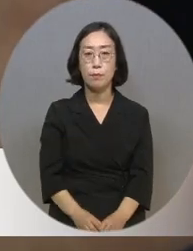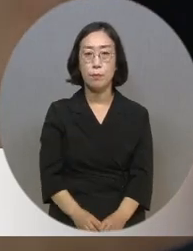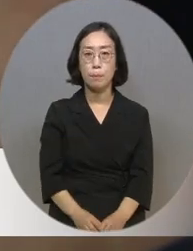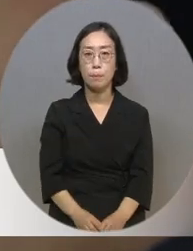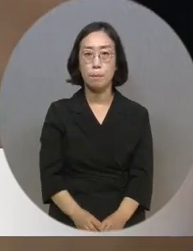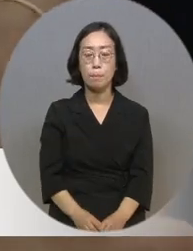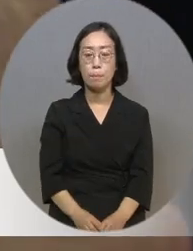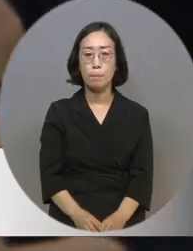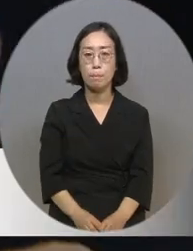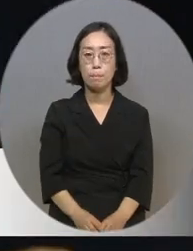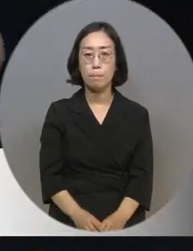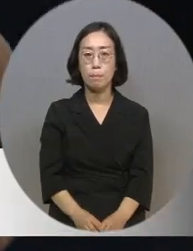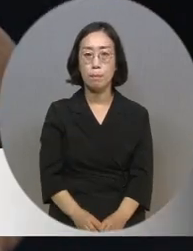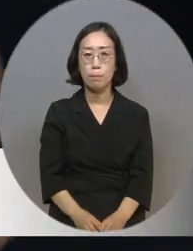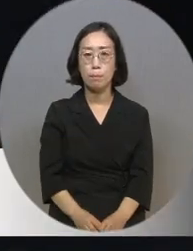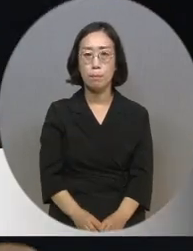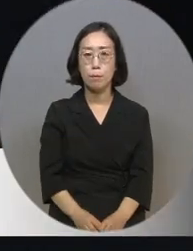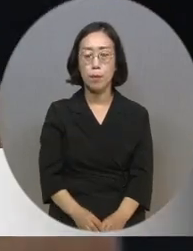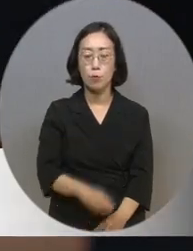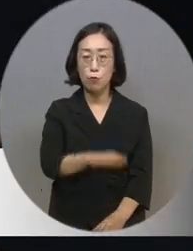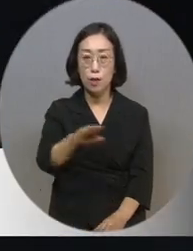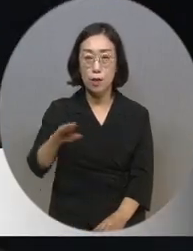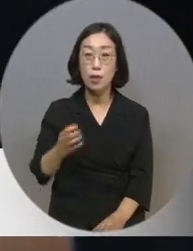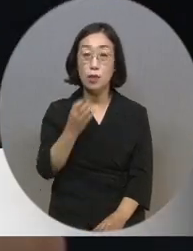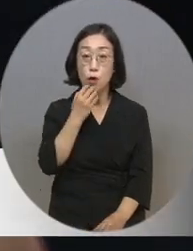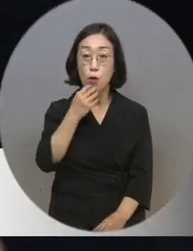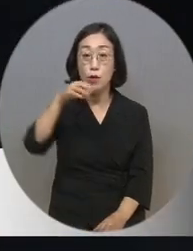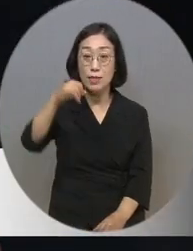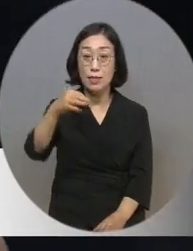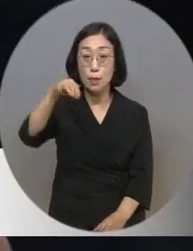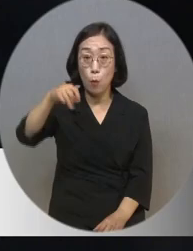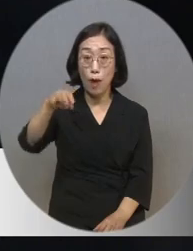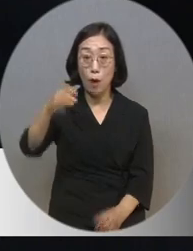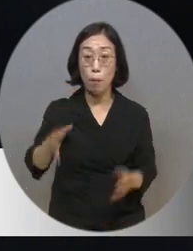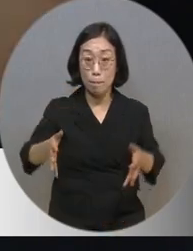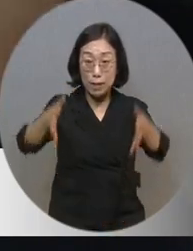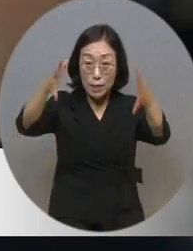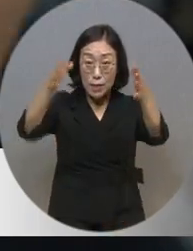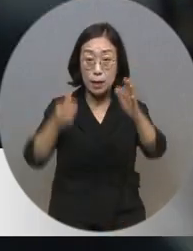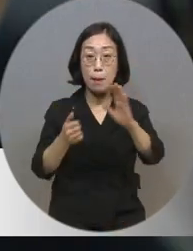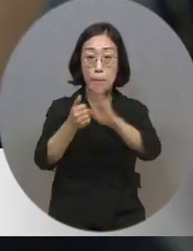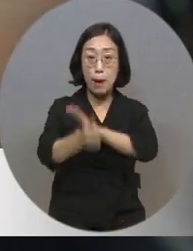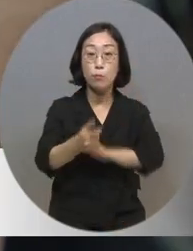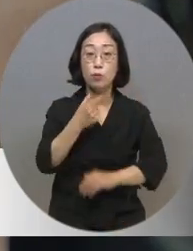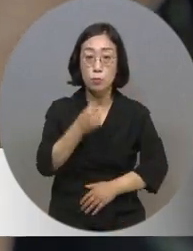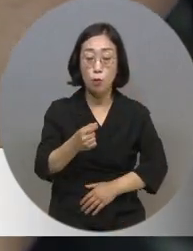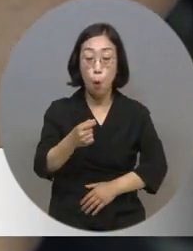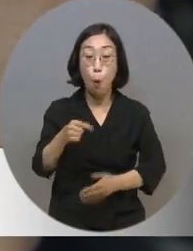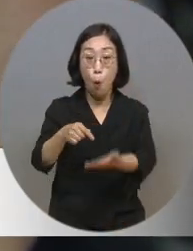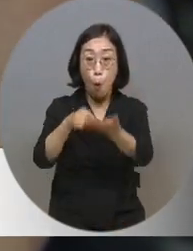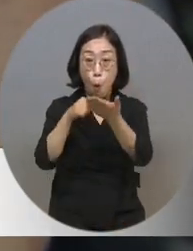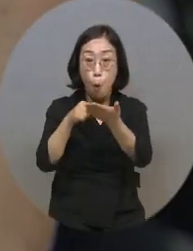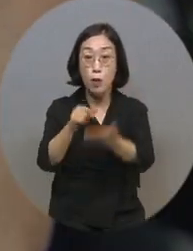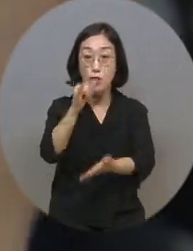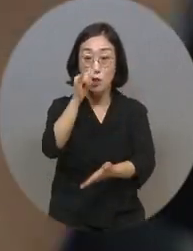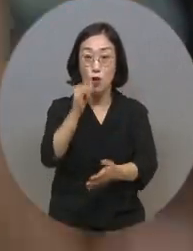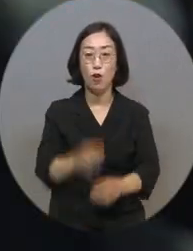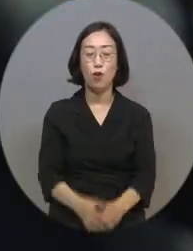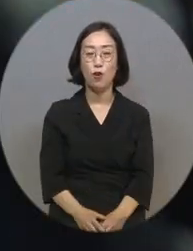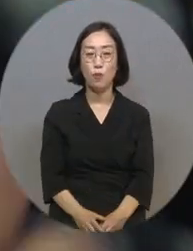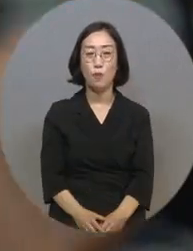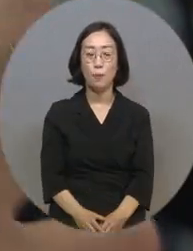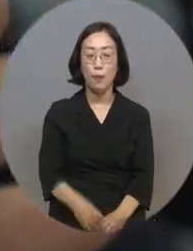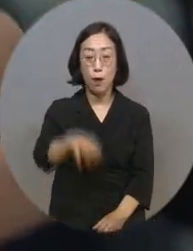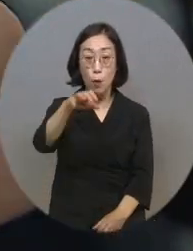있을까 화장 우리가 서울 스퀘어를 갈 건데 어 여기 표시가 되어 있네요네